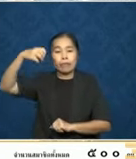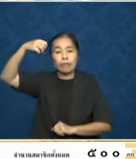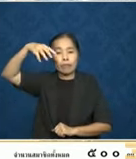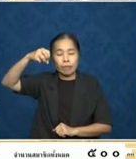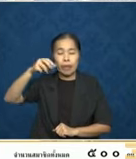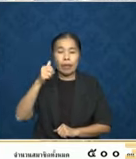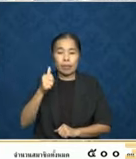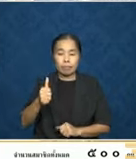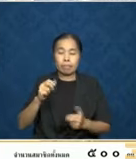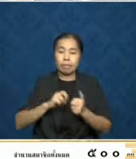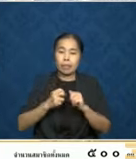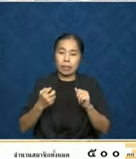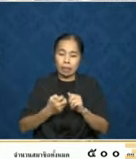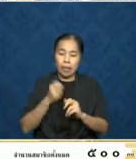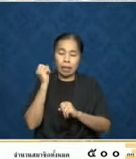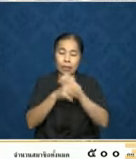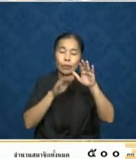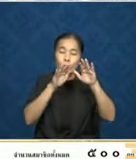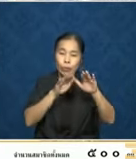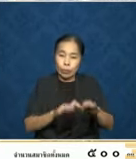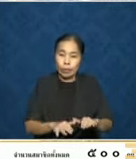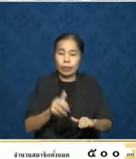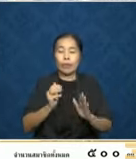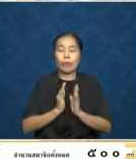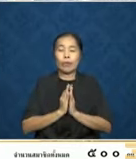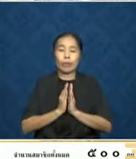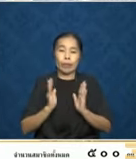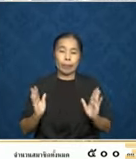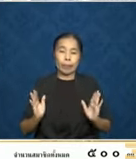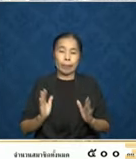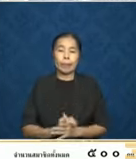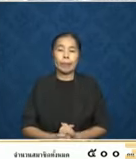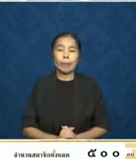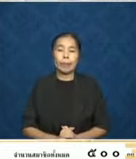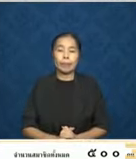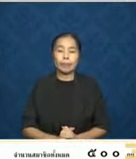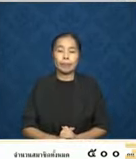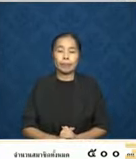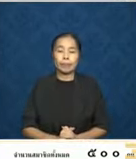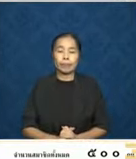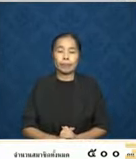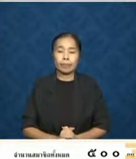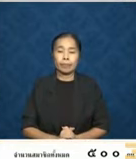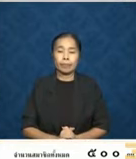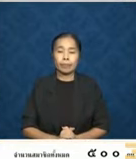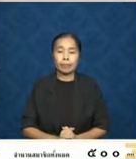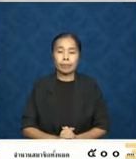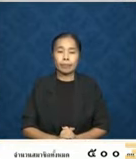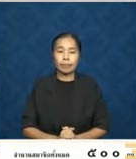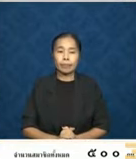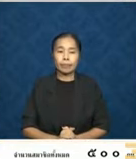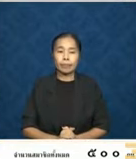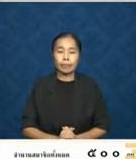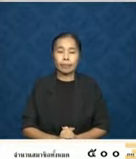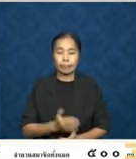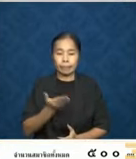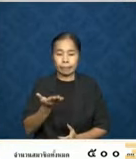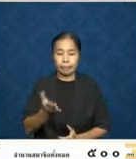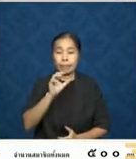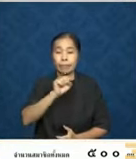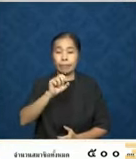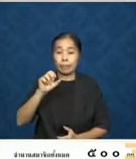ปัญหาขยะของเราลดไปในที่สุดครับขอบคุณมากครับ ขอบคุณครับเชิญท่านอิทธิพลชนทลาสิริต